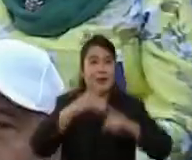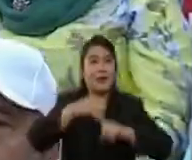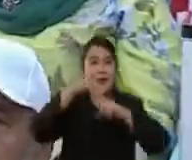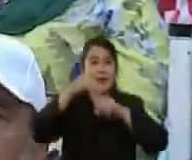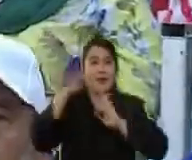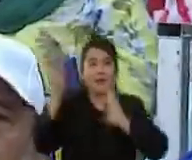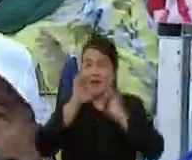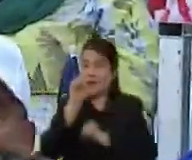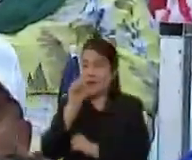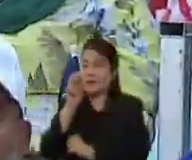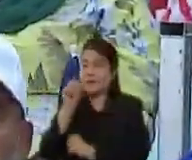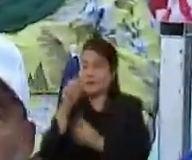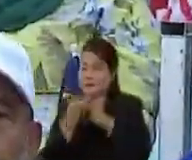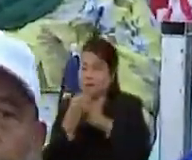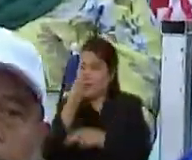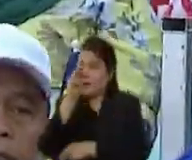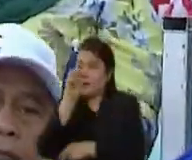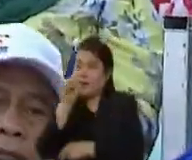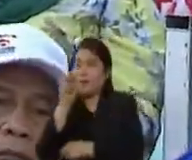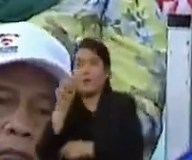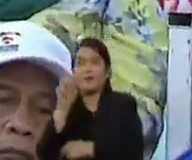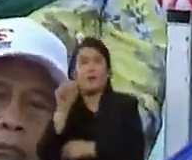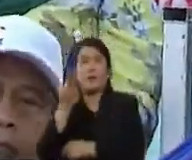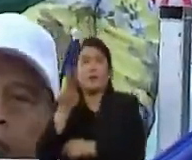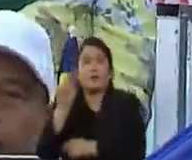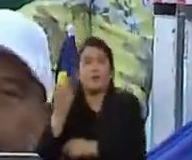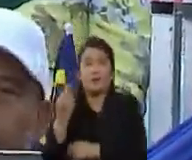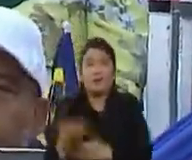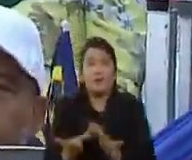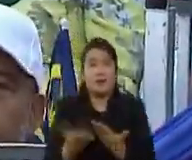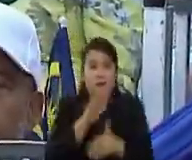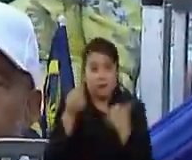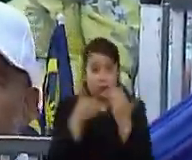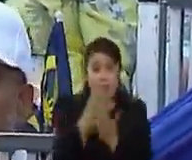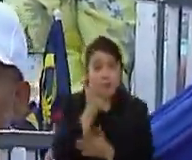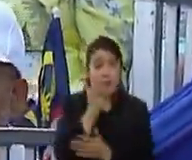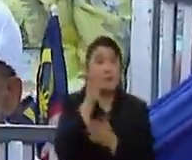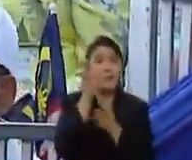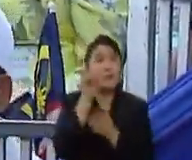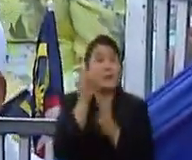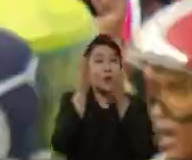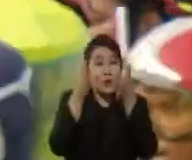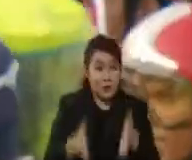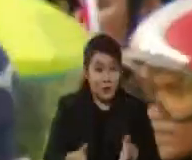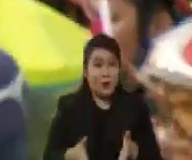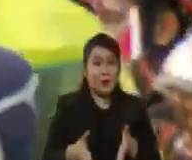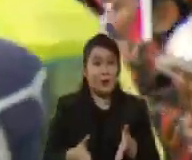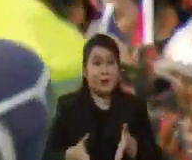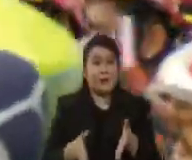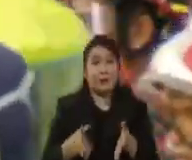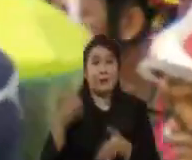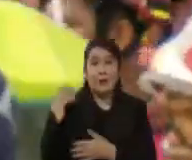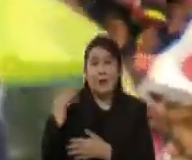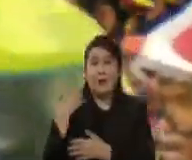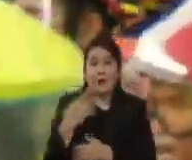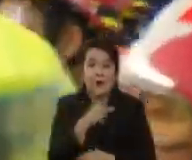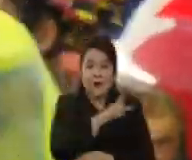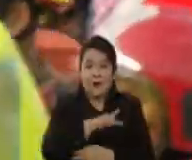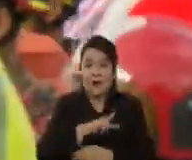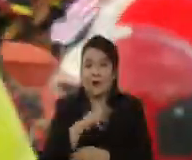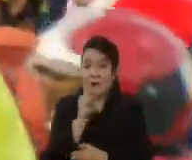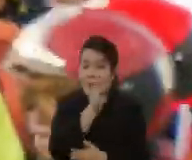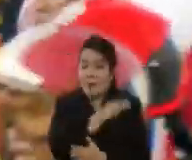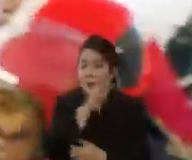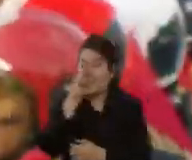ringkasnya SMART dengan kekuatan 84 anggota pegawai dan anggota yang diketuai oleh Major